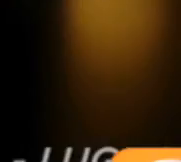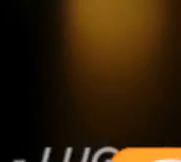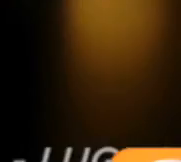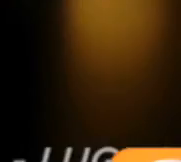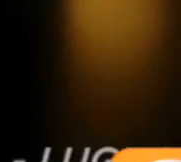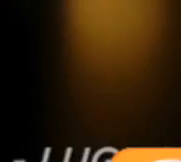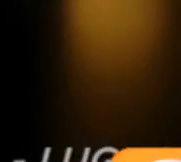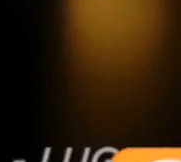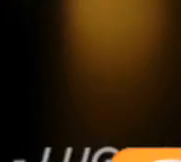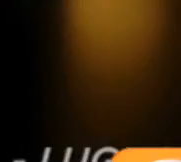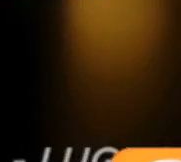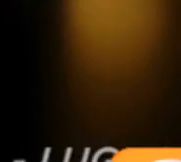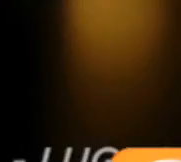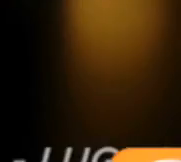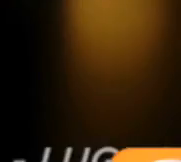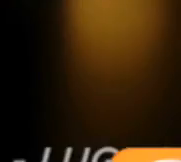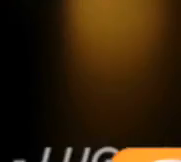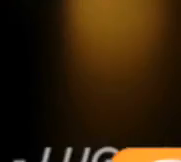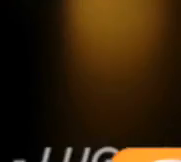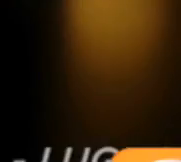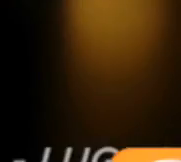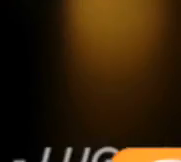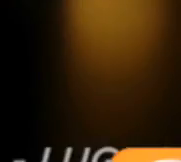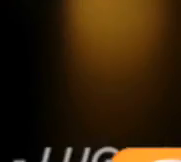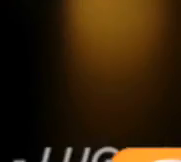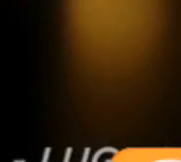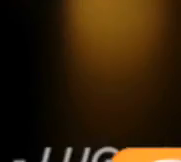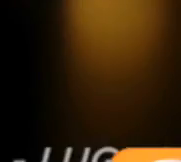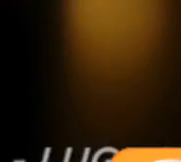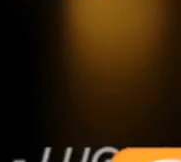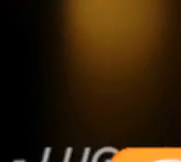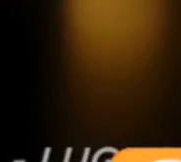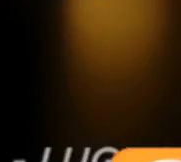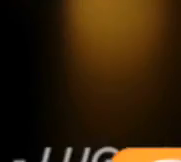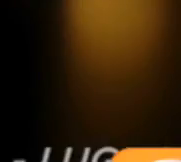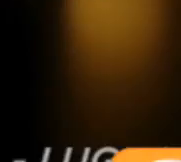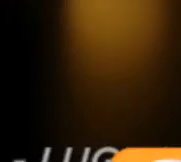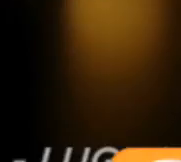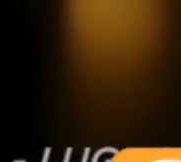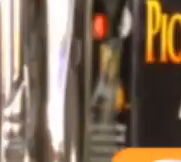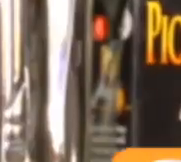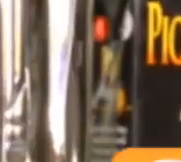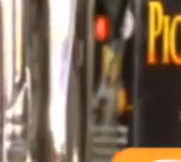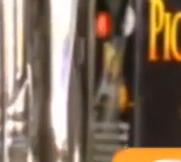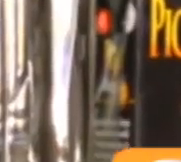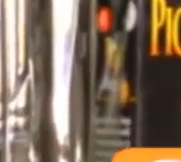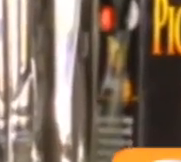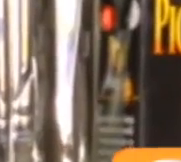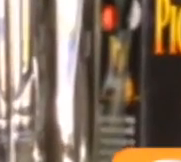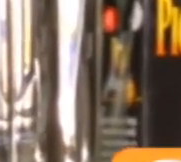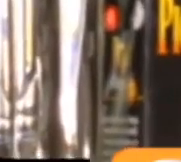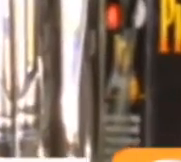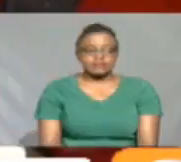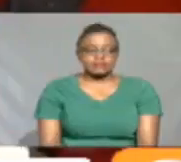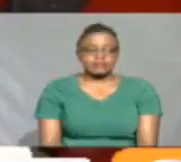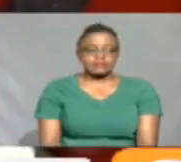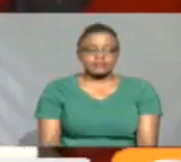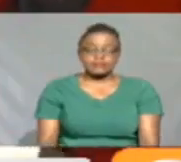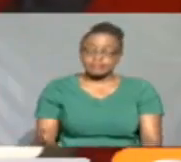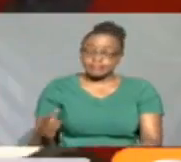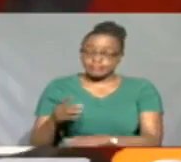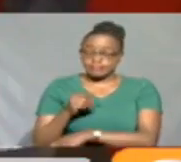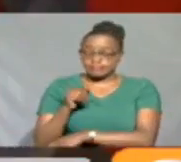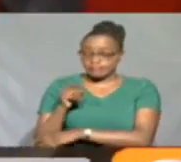fasihi. Laboso alisomea shule ya upili ya Kenya High na shule ya msingi ya Molo katika ujana wake. Daktari Joyce Cherono